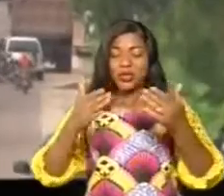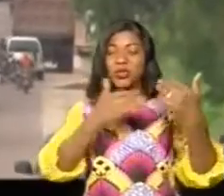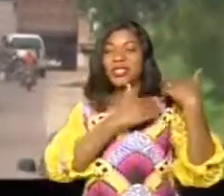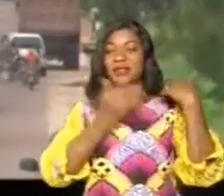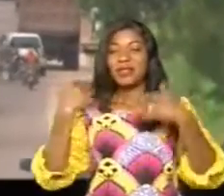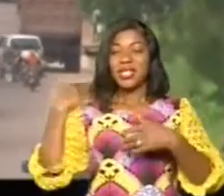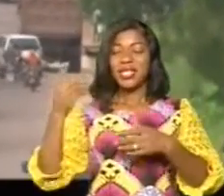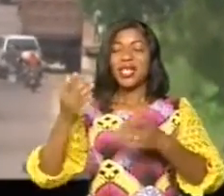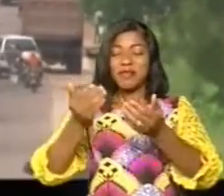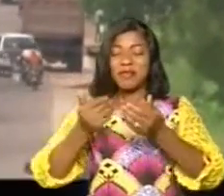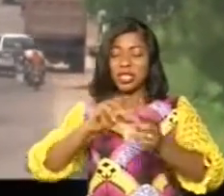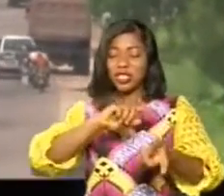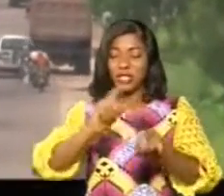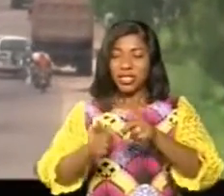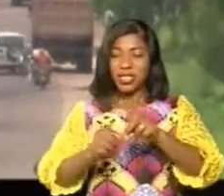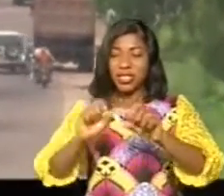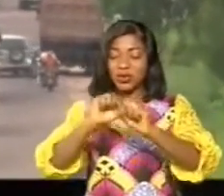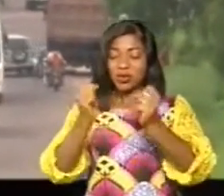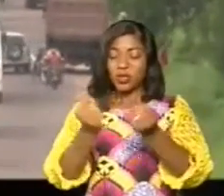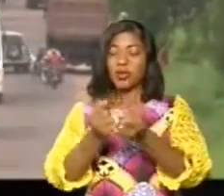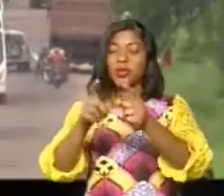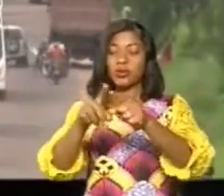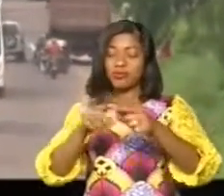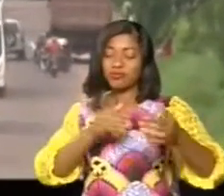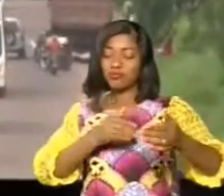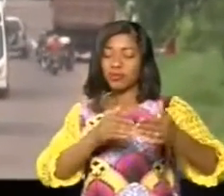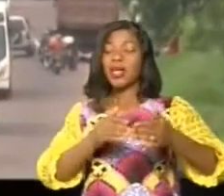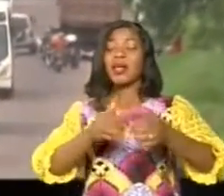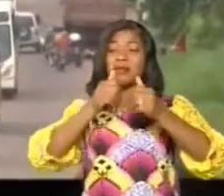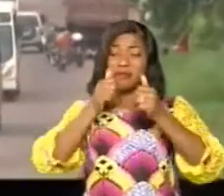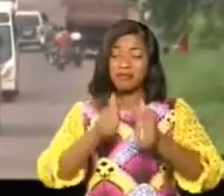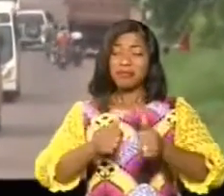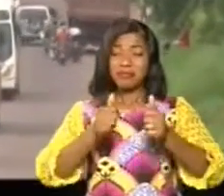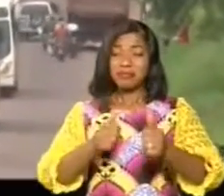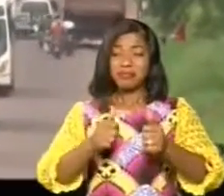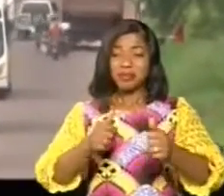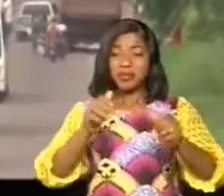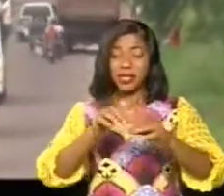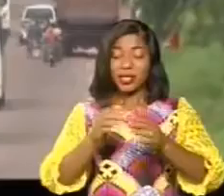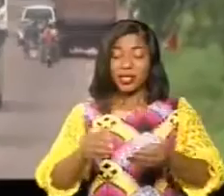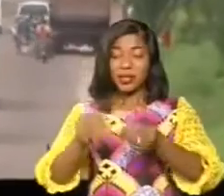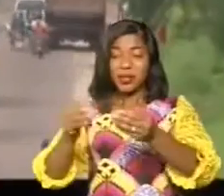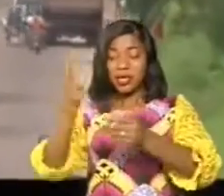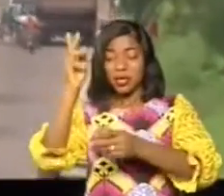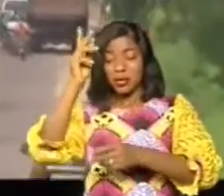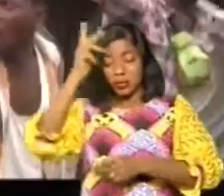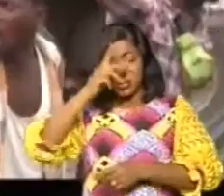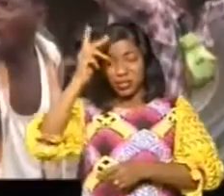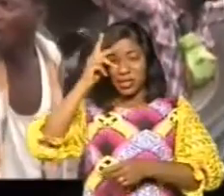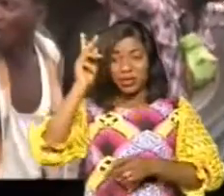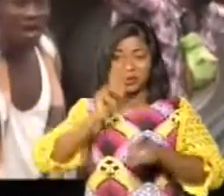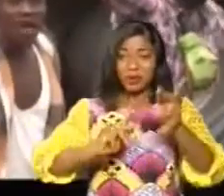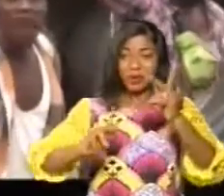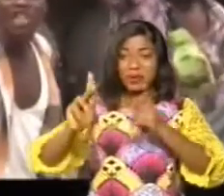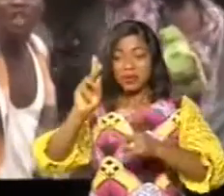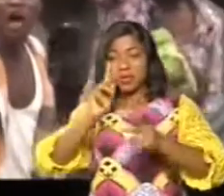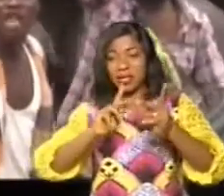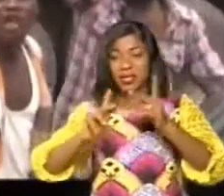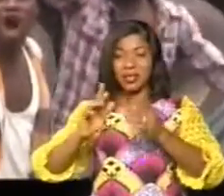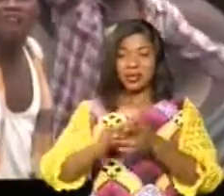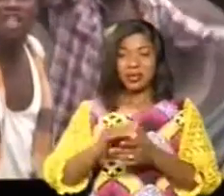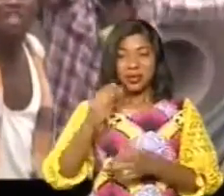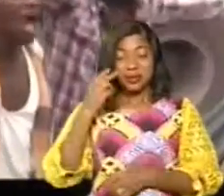fait de l'amélioration du social une approche incontournable dans la mise en œuvre des politiques publiques.